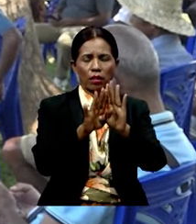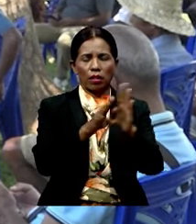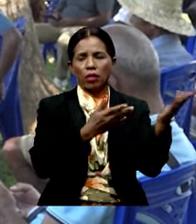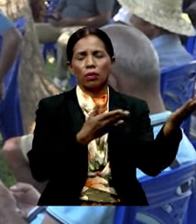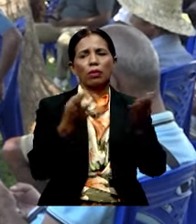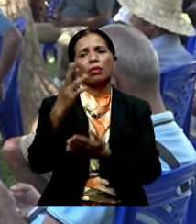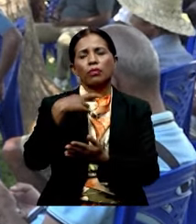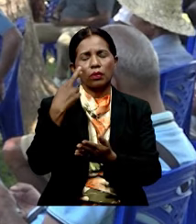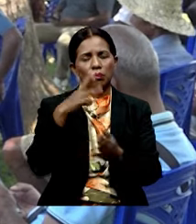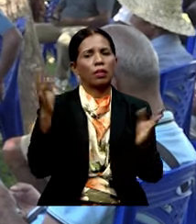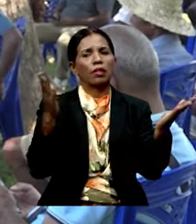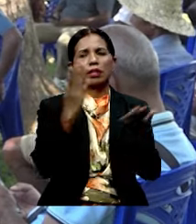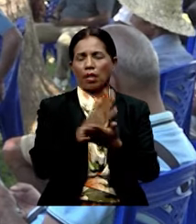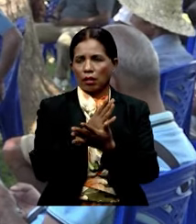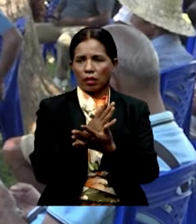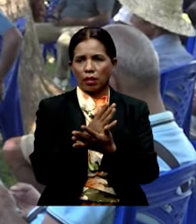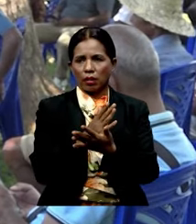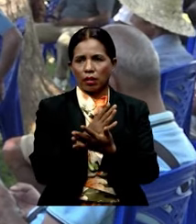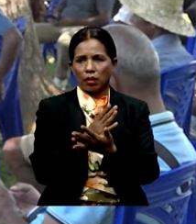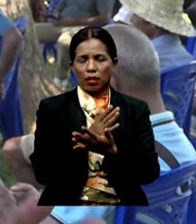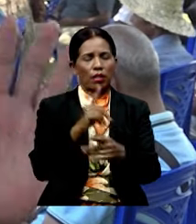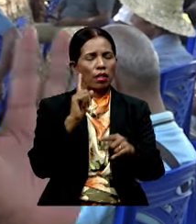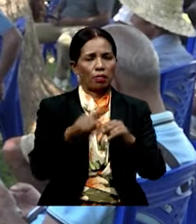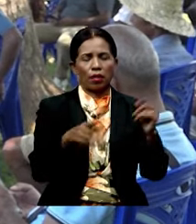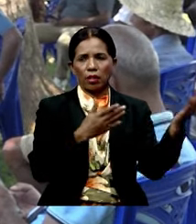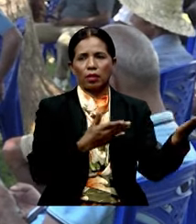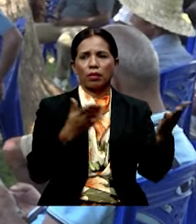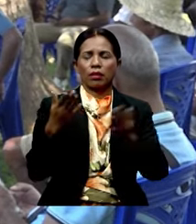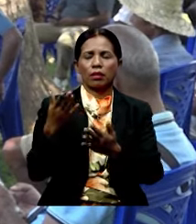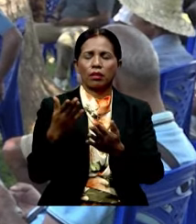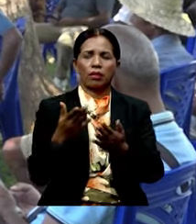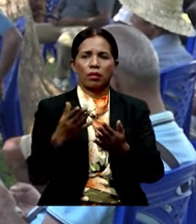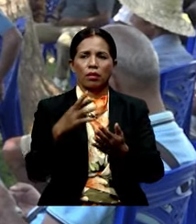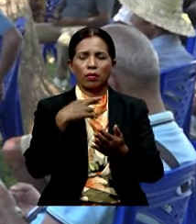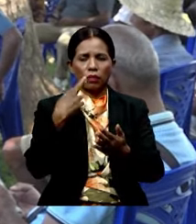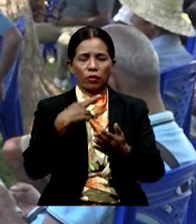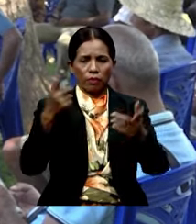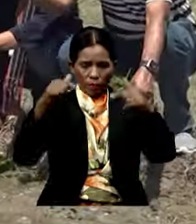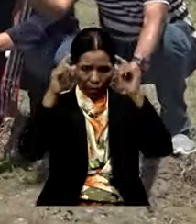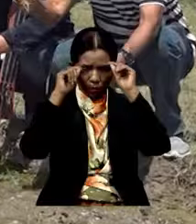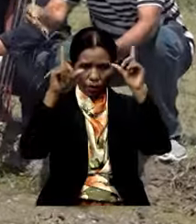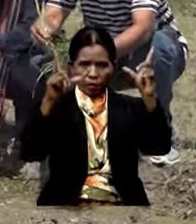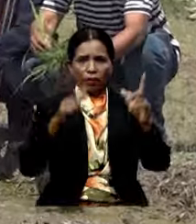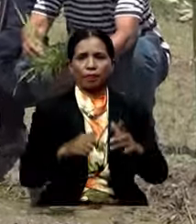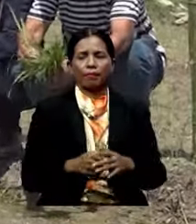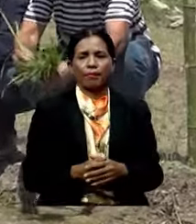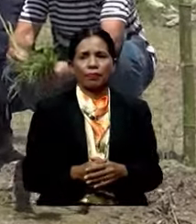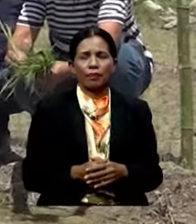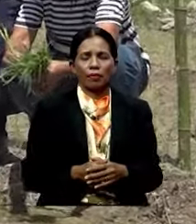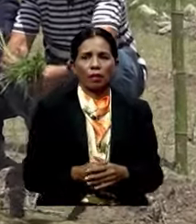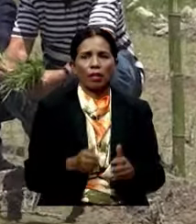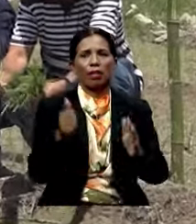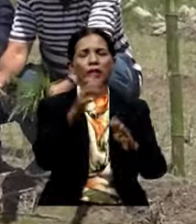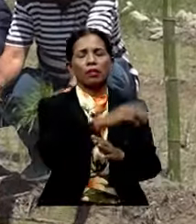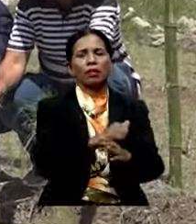Sudah tidak bisa mengeluarkan beras ke Timor Leste. Tira agenda CCITL